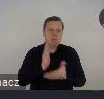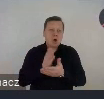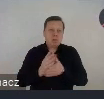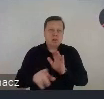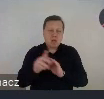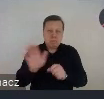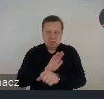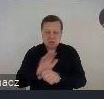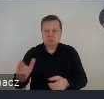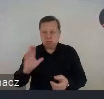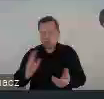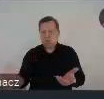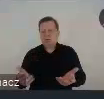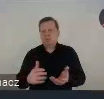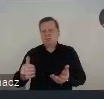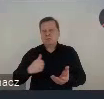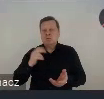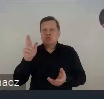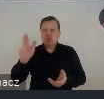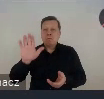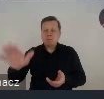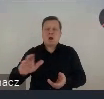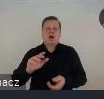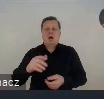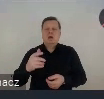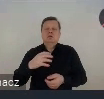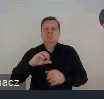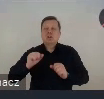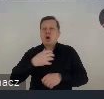przedsiębiorców, tak żeby osoby prowadzące działalność gospodarczą